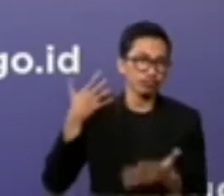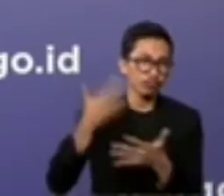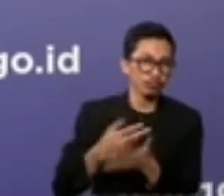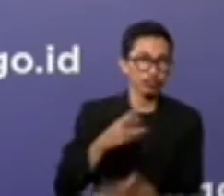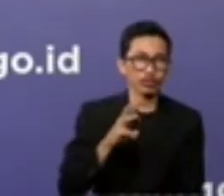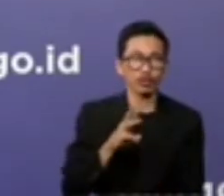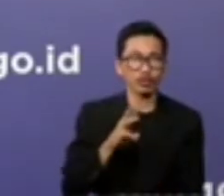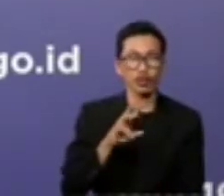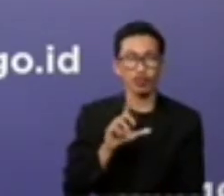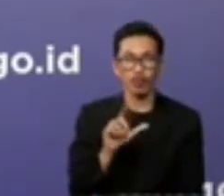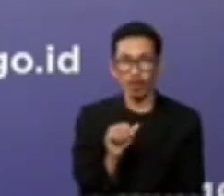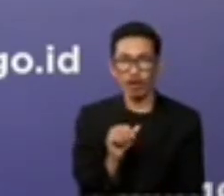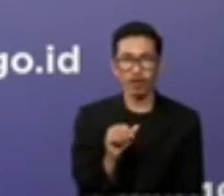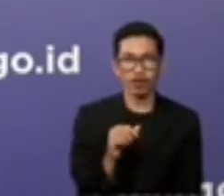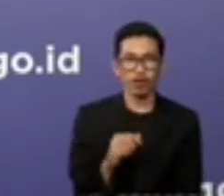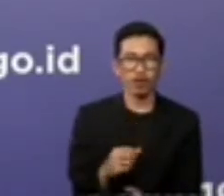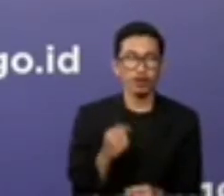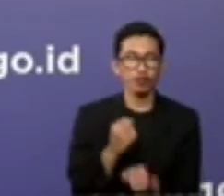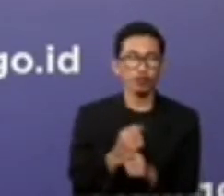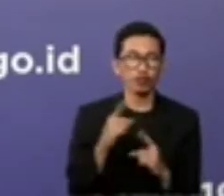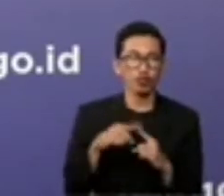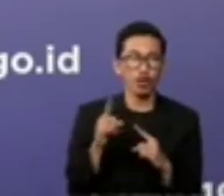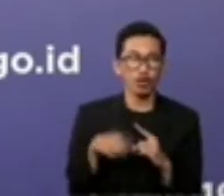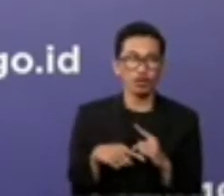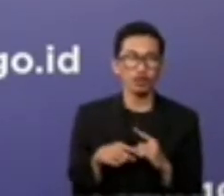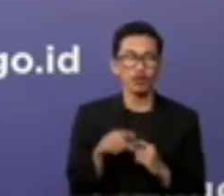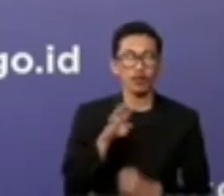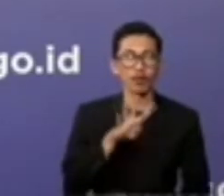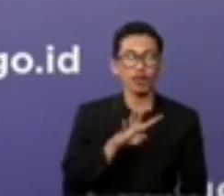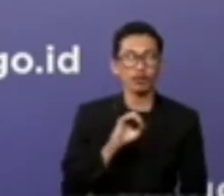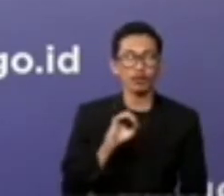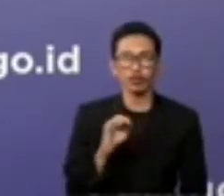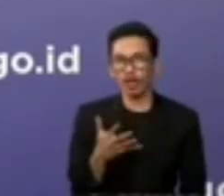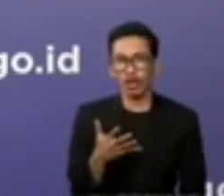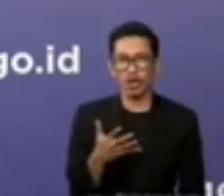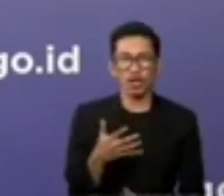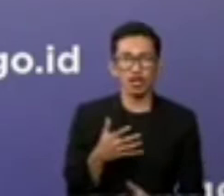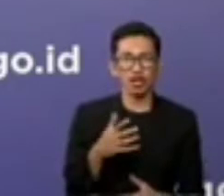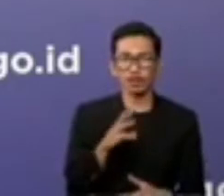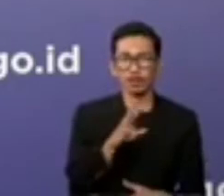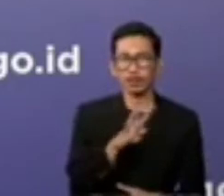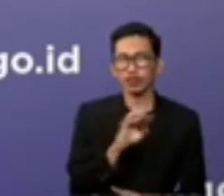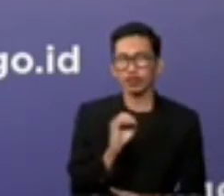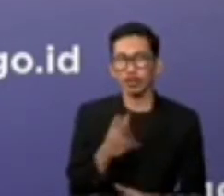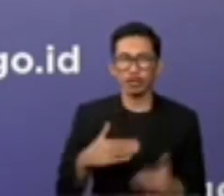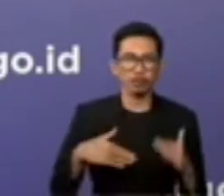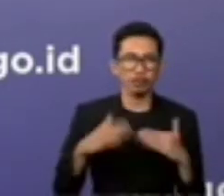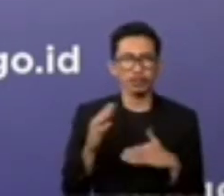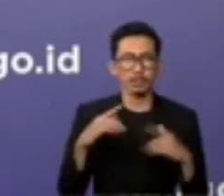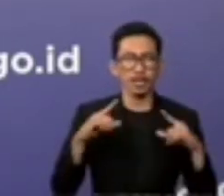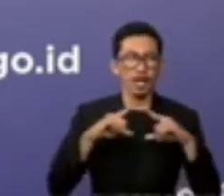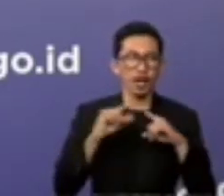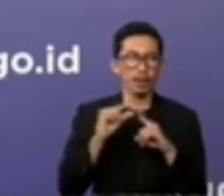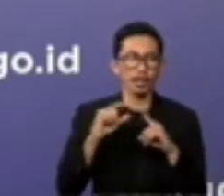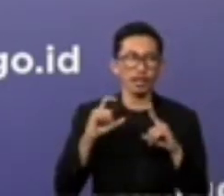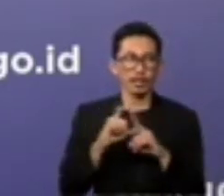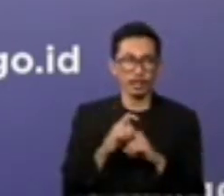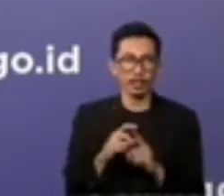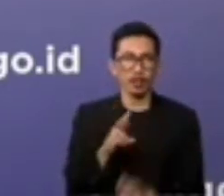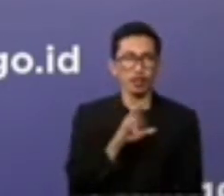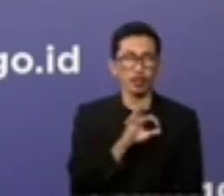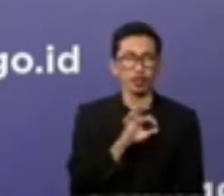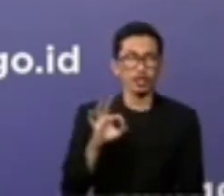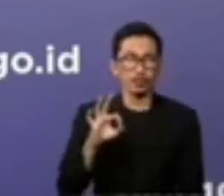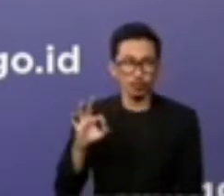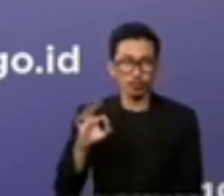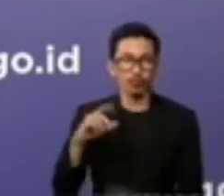telah mendistribusikan lebih dari 4.300.000 APD dan lebih dari 2.200.000 masker